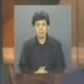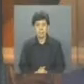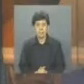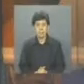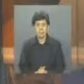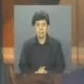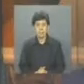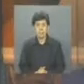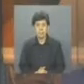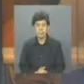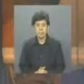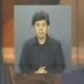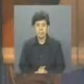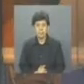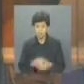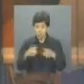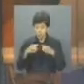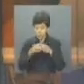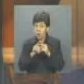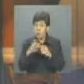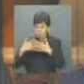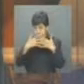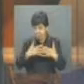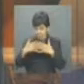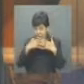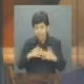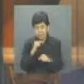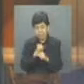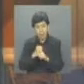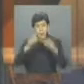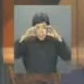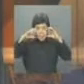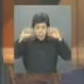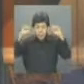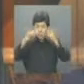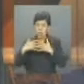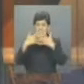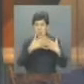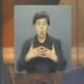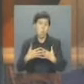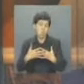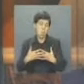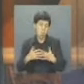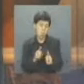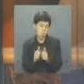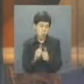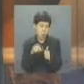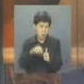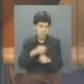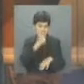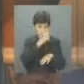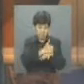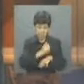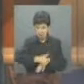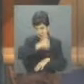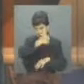การเฟ้นหาตัวแทนพรรครีพับลิกันสำหรับการเลือกตั้งประธานาธิบดีสหรัฐนั้นเข้มข้นยิ่งขึ้นนะคะหลังจากผู้นำที่ชนะมา